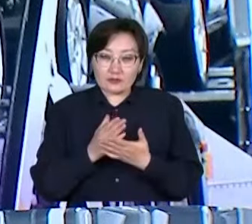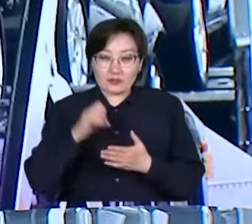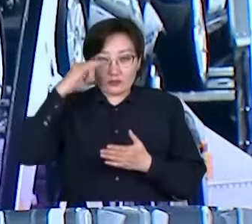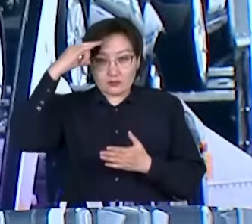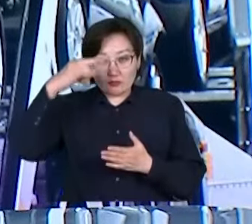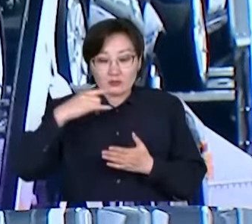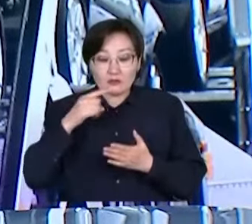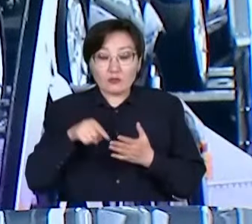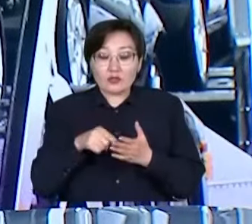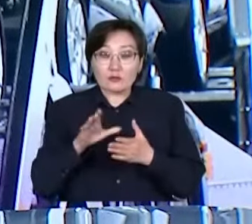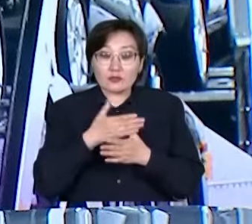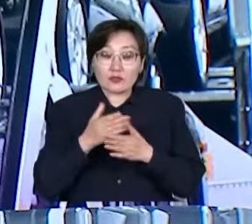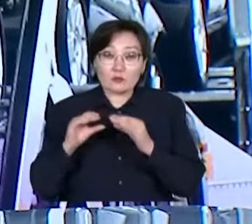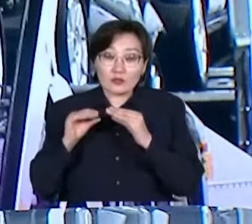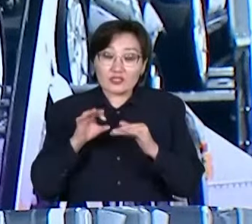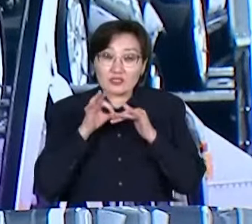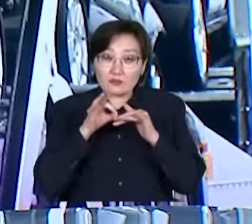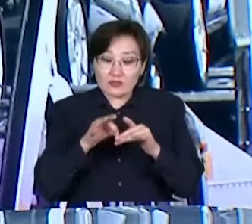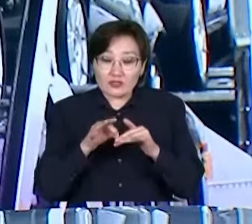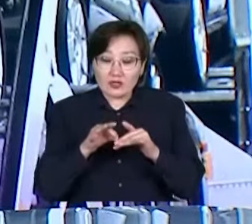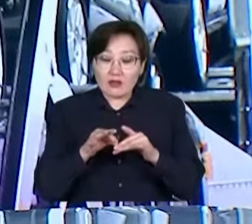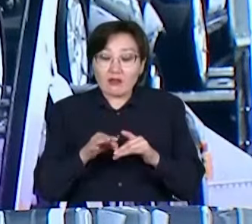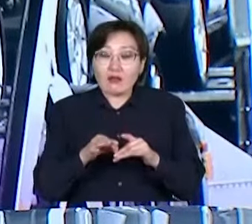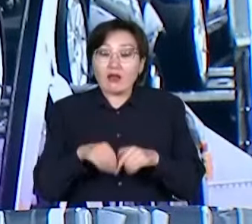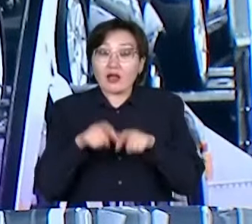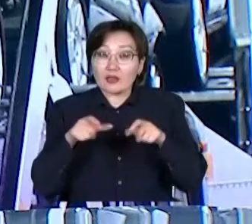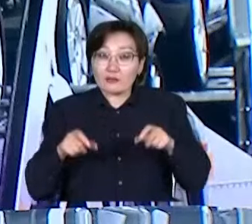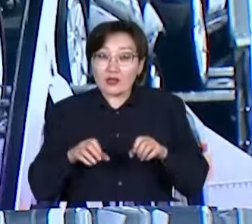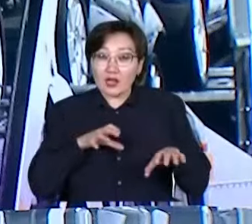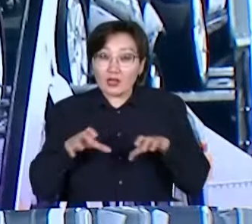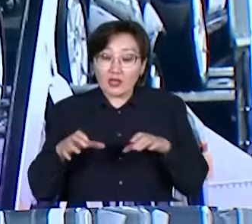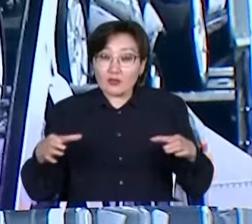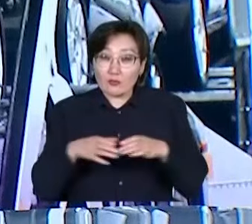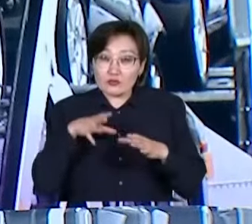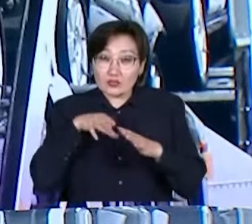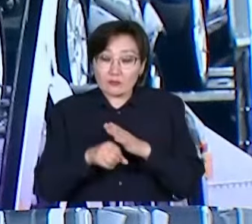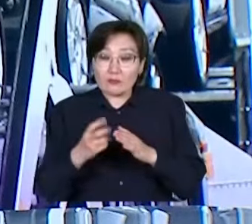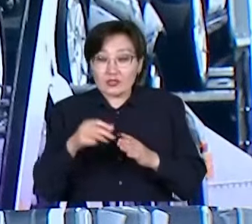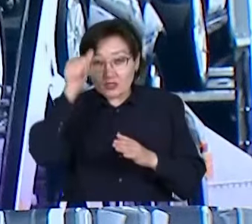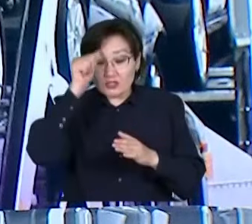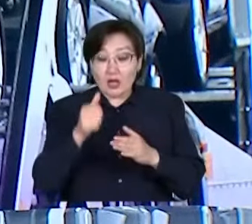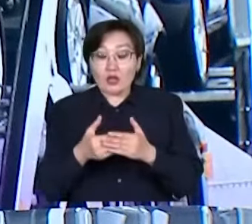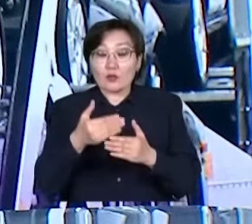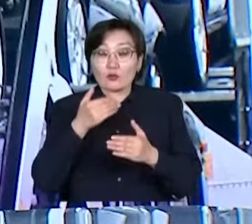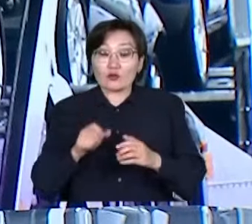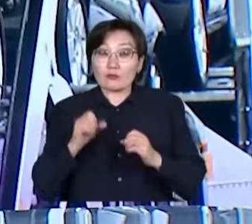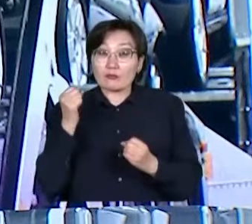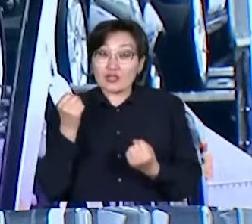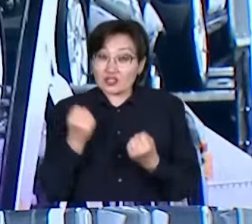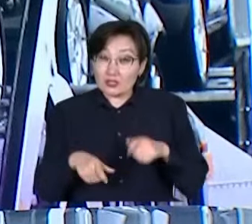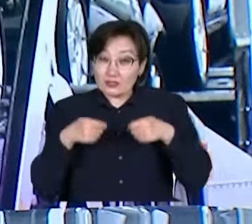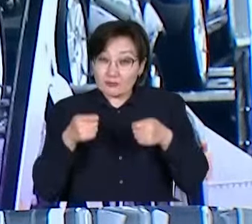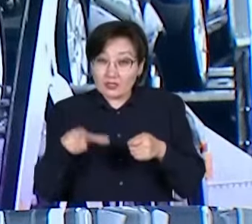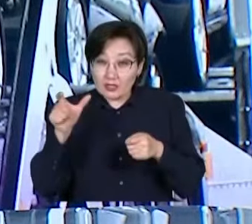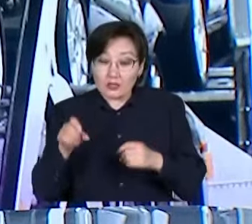Елімізде қала арасында көлік таситындардың біразы алаяқ болып шықты. Оларға бірнеше ай бұрын машинасын бергендер бүгінде сан соғып отыр.